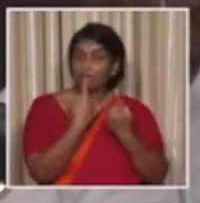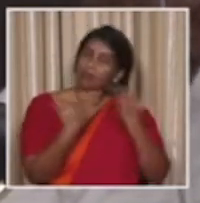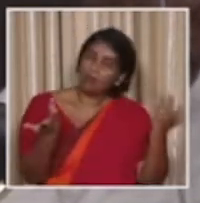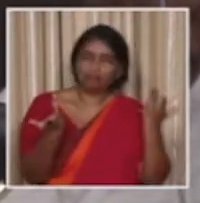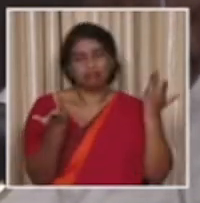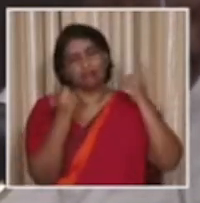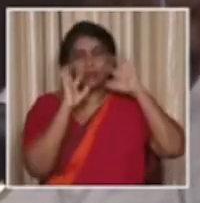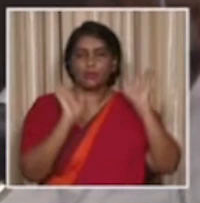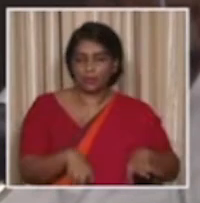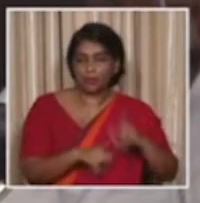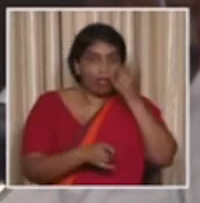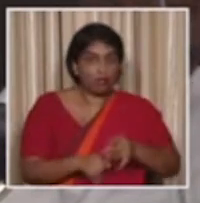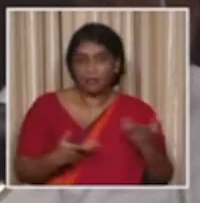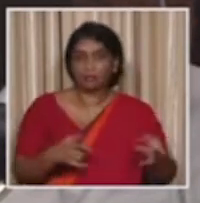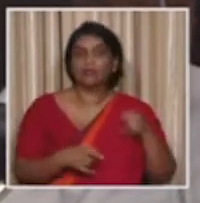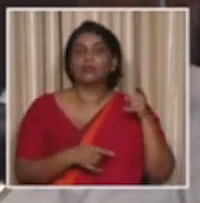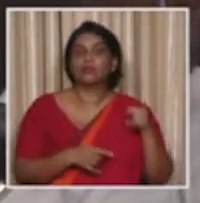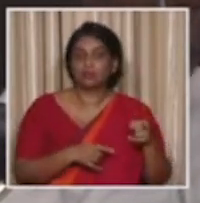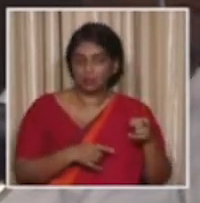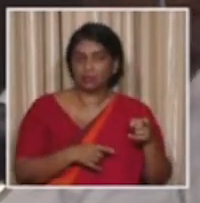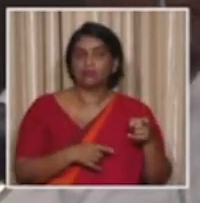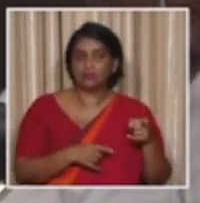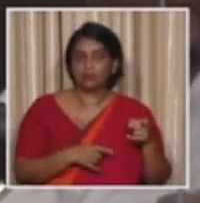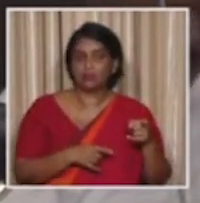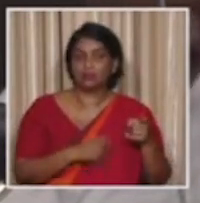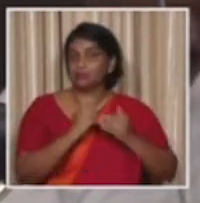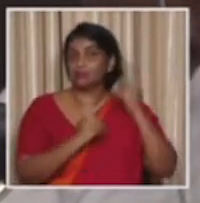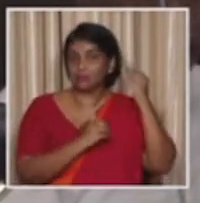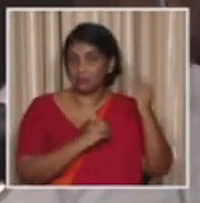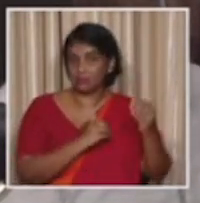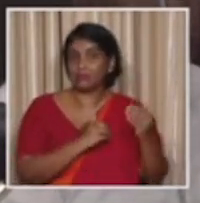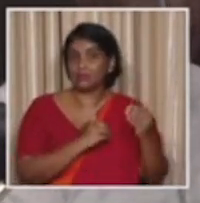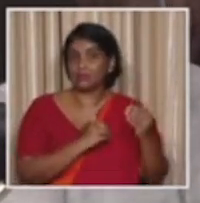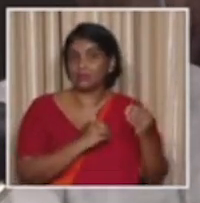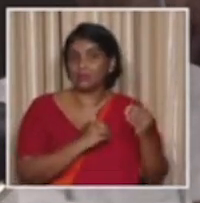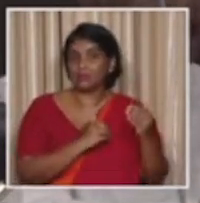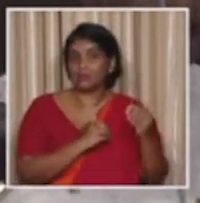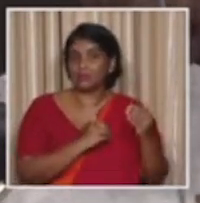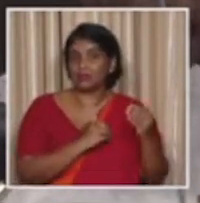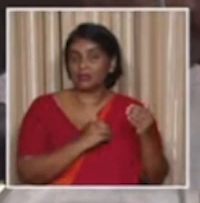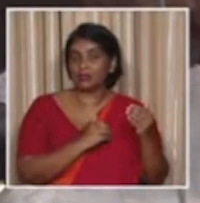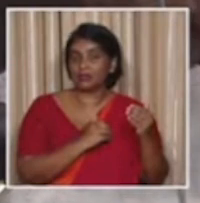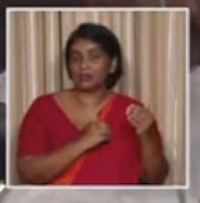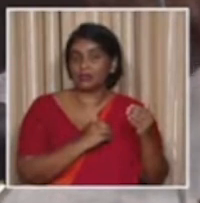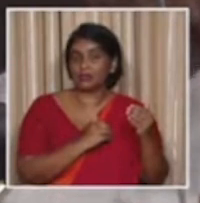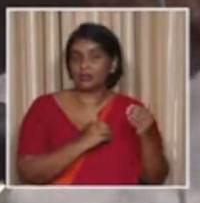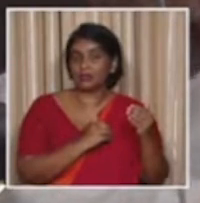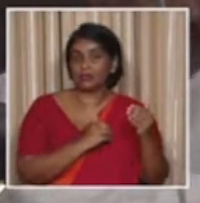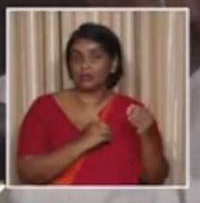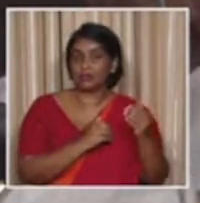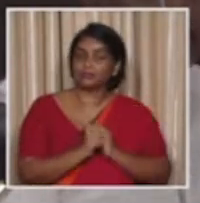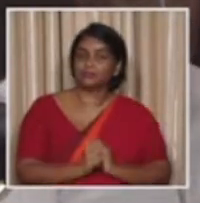හෝ නැතුව ඔය apocalyptic collapse එකක් කියනවලු ඊළඟට Armageddon of gloom